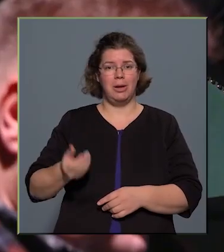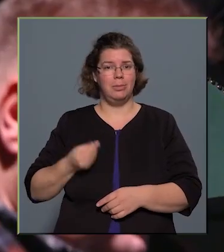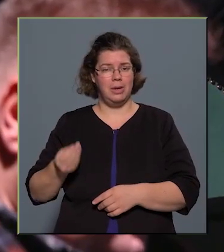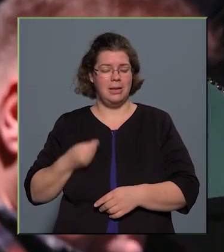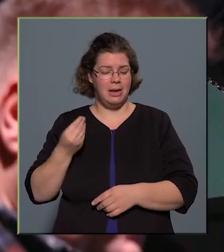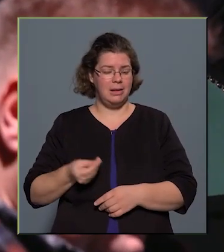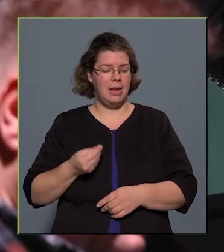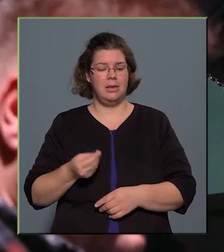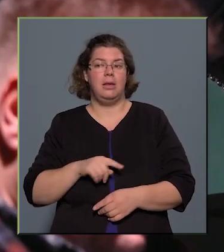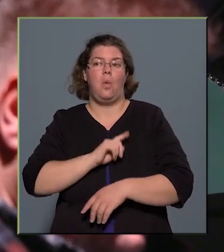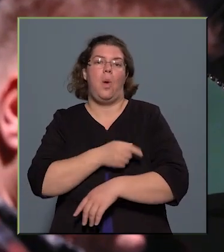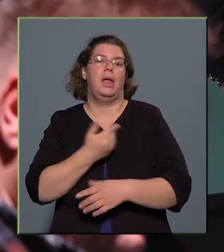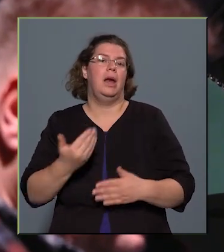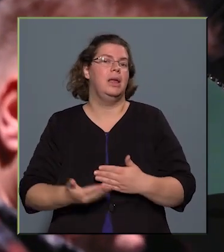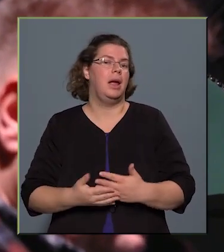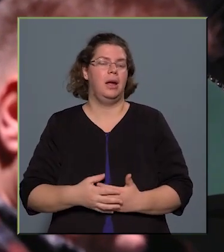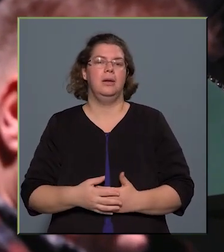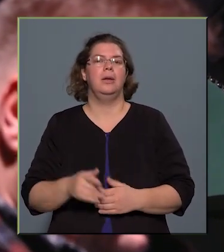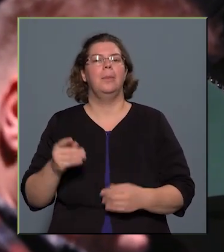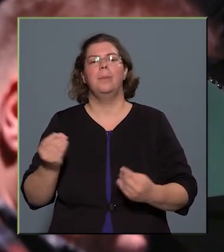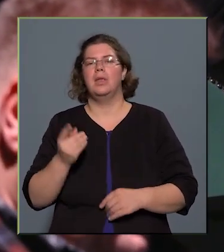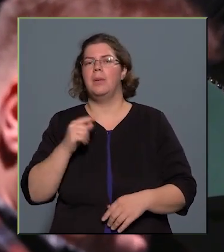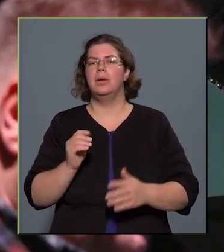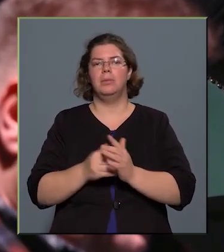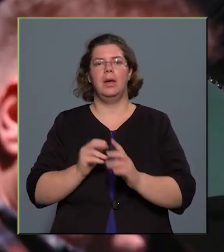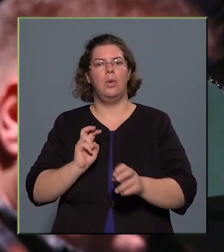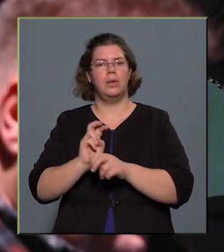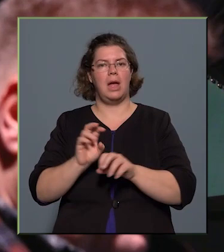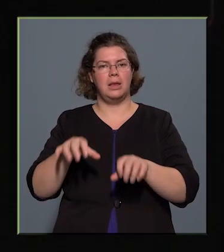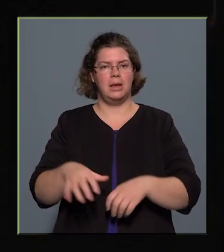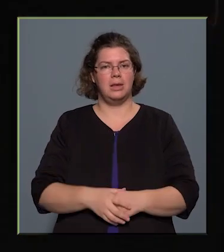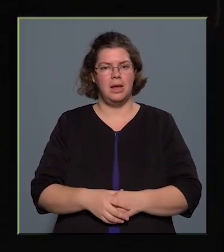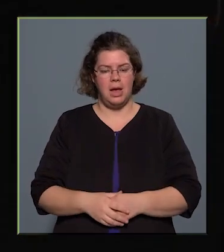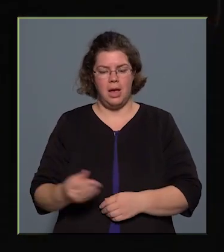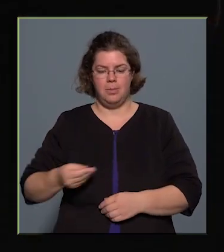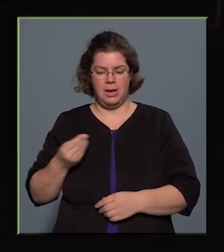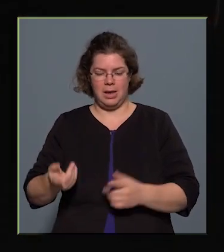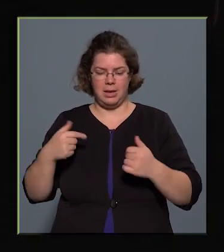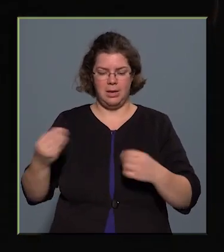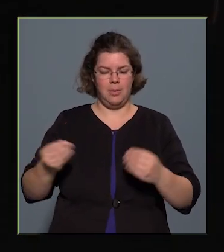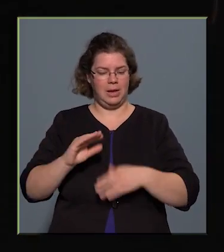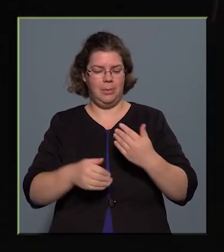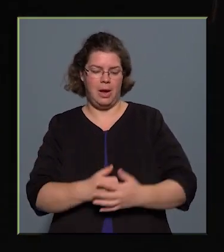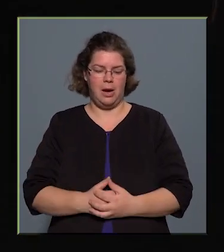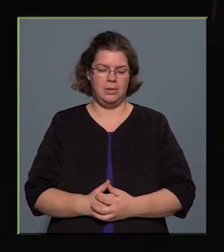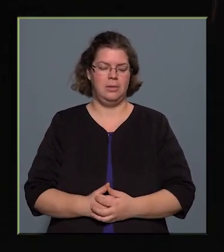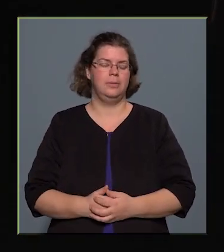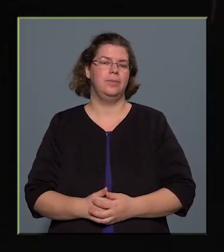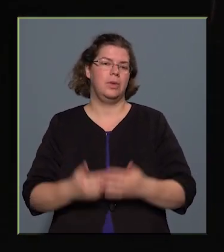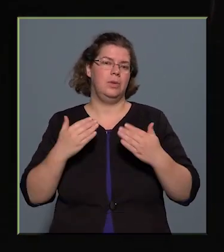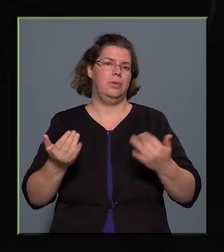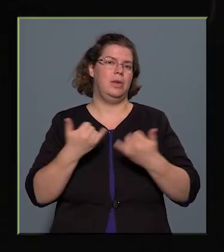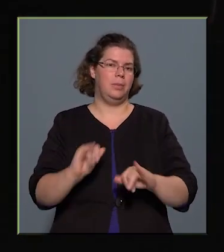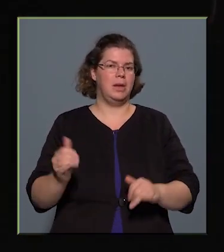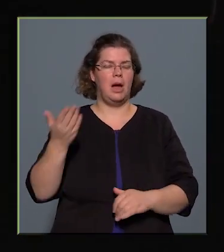prezentáció erejéig, úgyhogy mi az, amit még hozzá tudsz tenni? A prezentációban még kimaradt? Igen. Üdvözlök mindenkit,